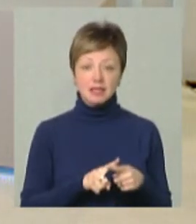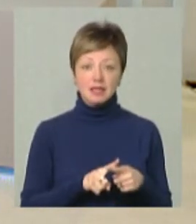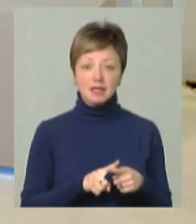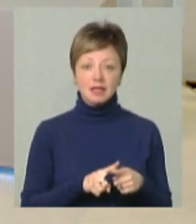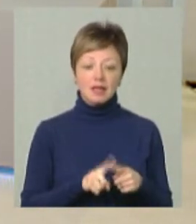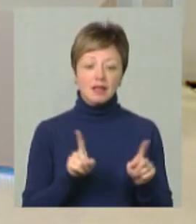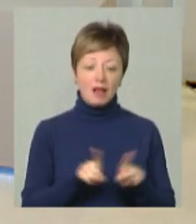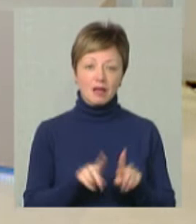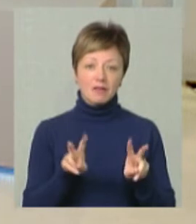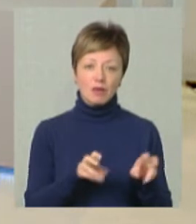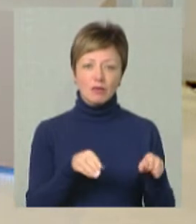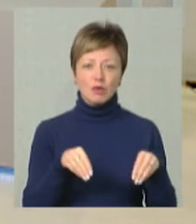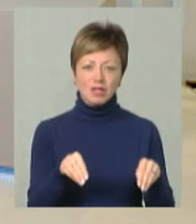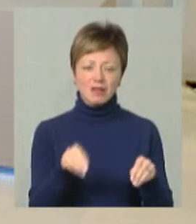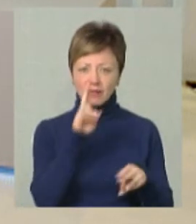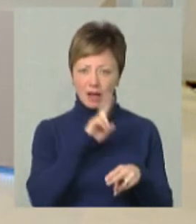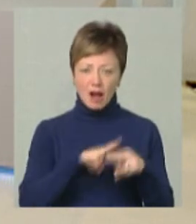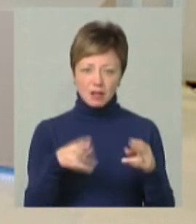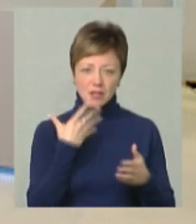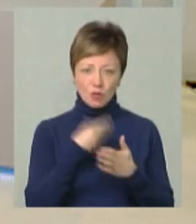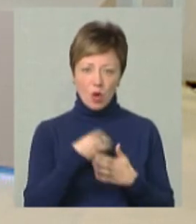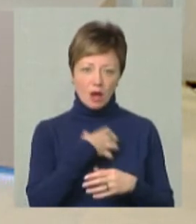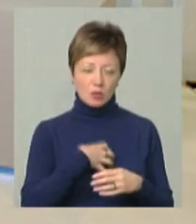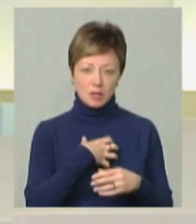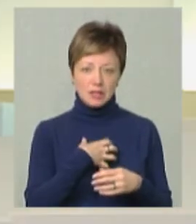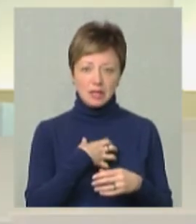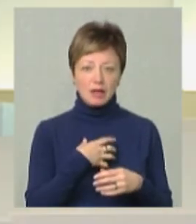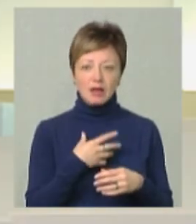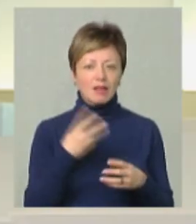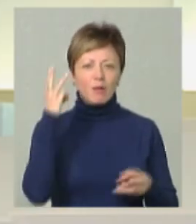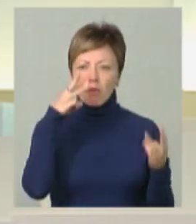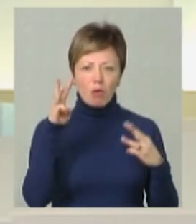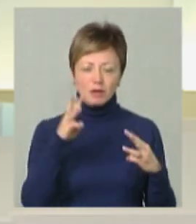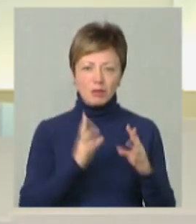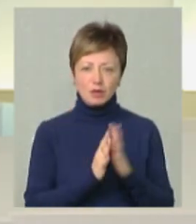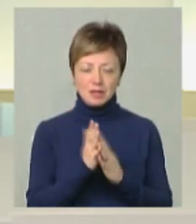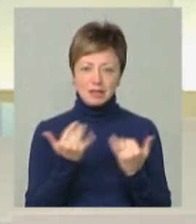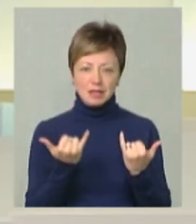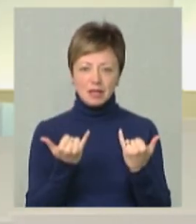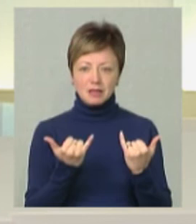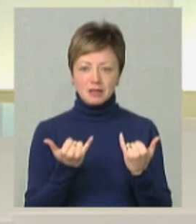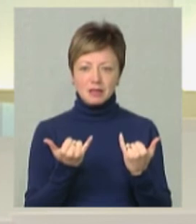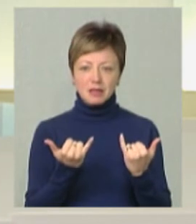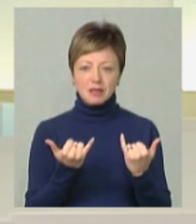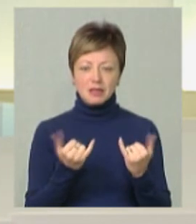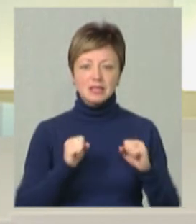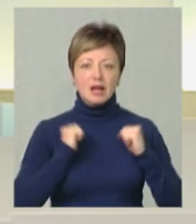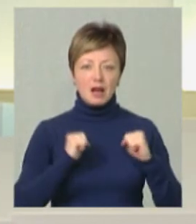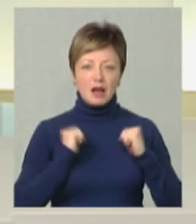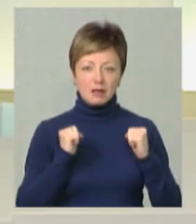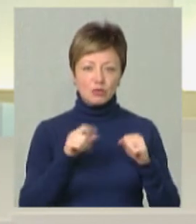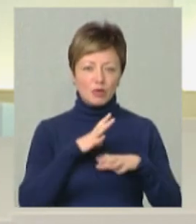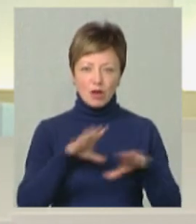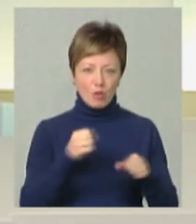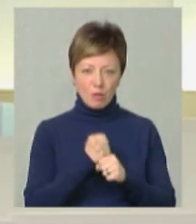звані посадки, вони втратили свою актуальність як таку. Туї вже не є модними рослинами, і їх зараз ландшафтники стараються від них